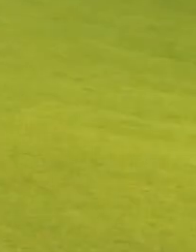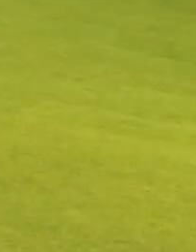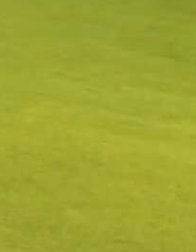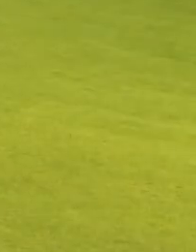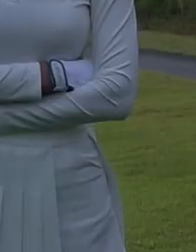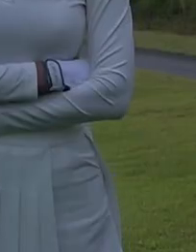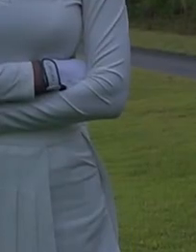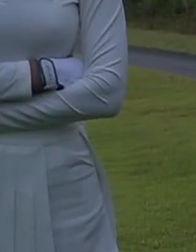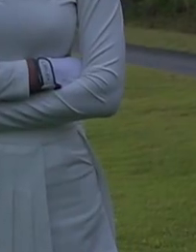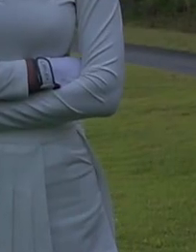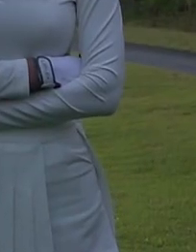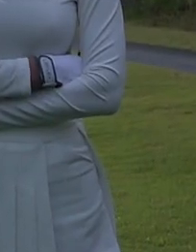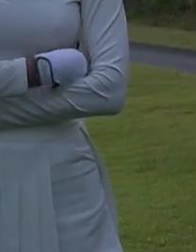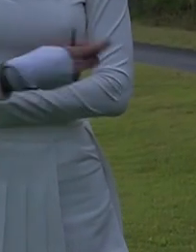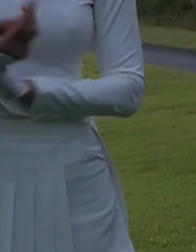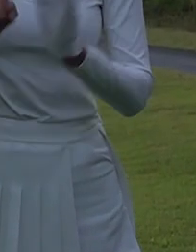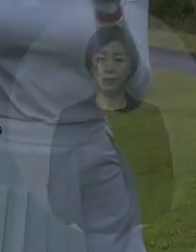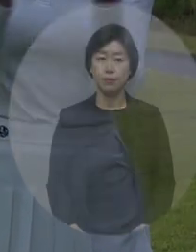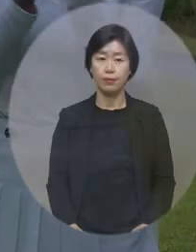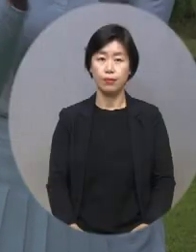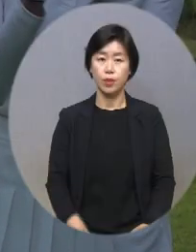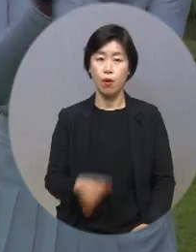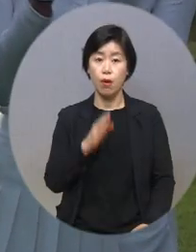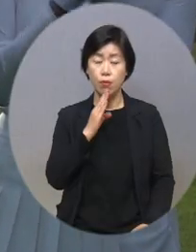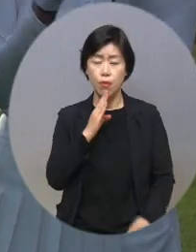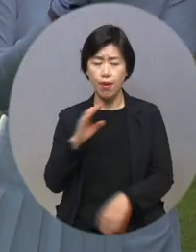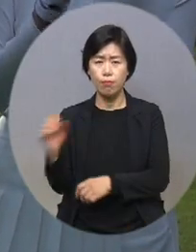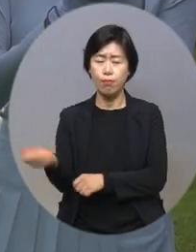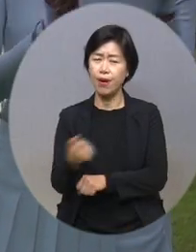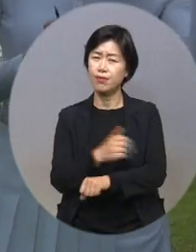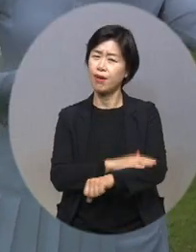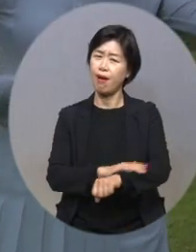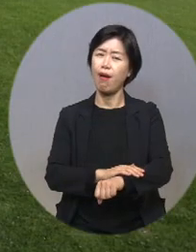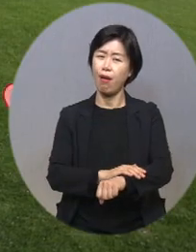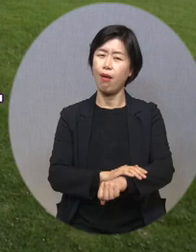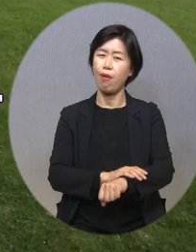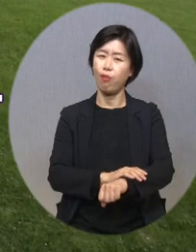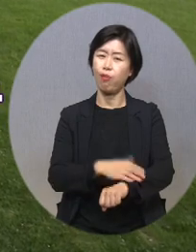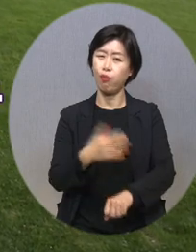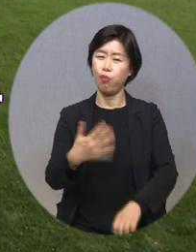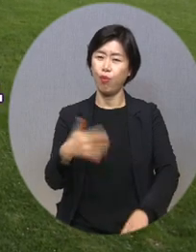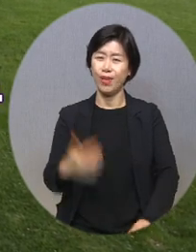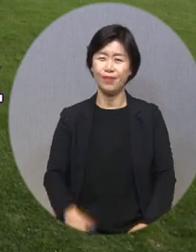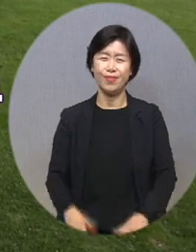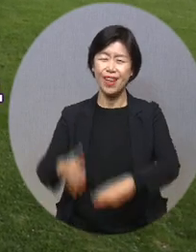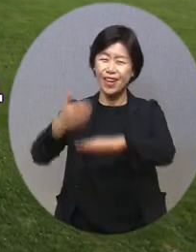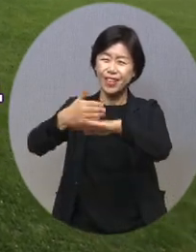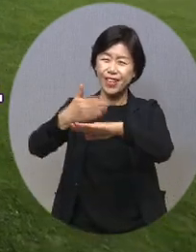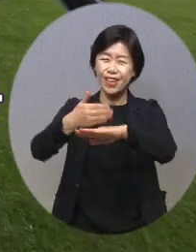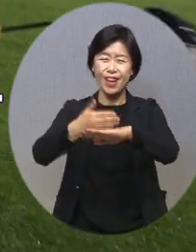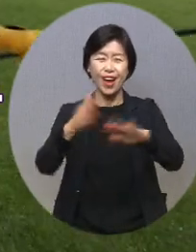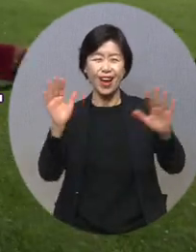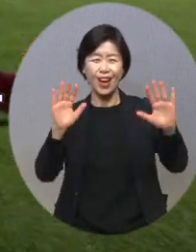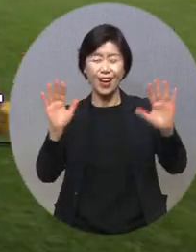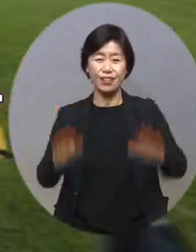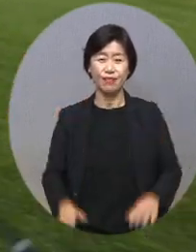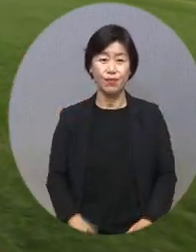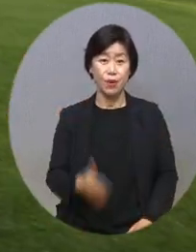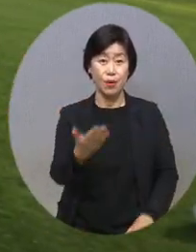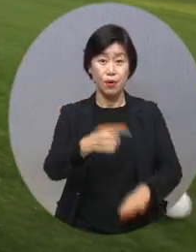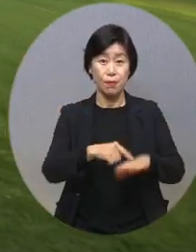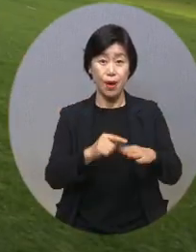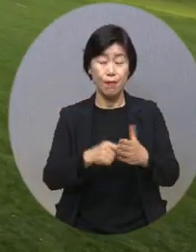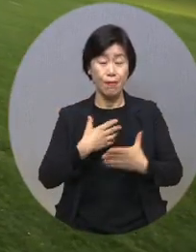아주 나이스! 아주 나이스! 진짜 잘 친다. 와, 진짜 잘 쳐. 나이스. 형이 감사합니다. 유진아, 오늘 마음 편하지?